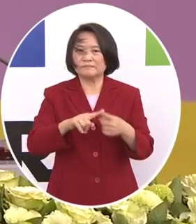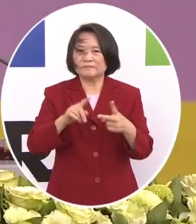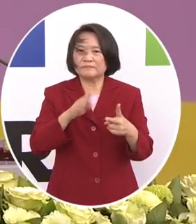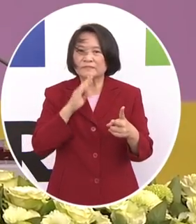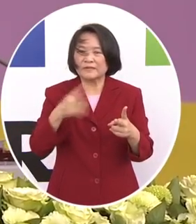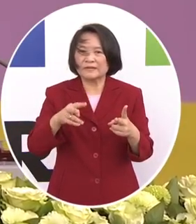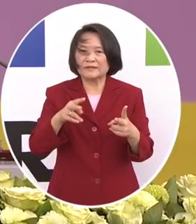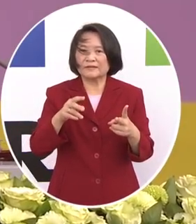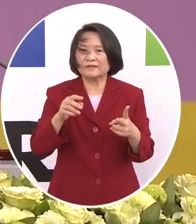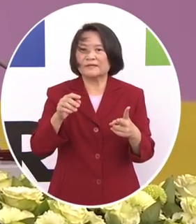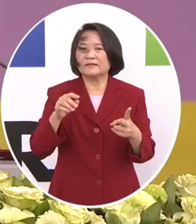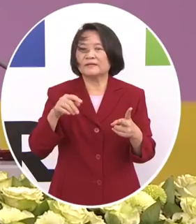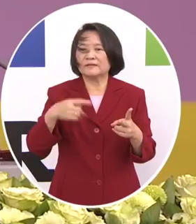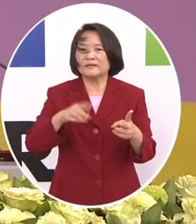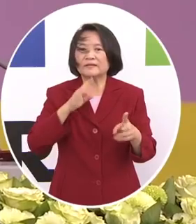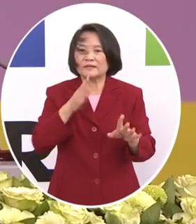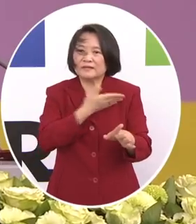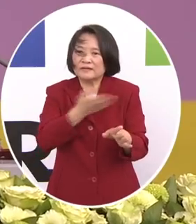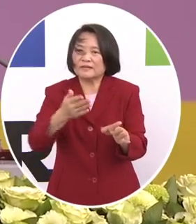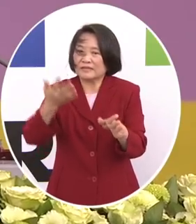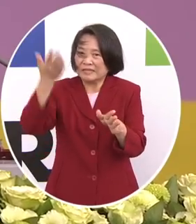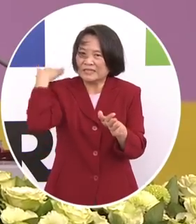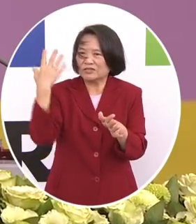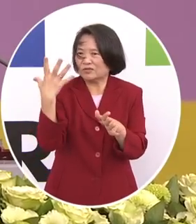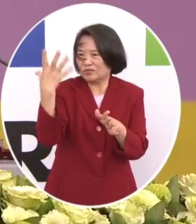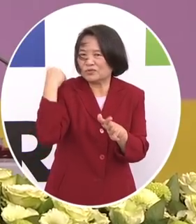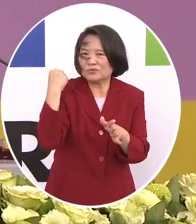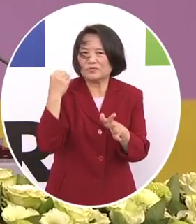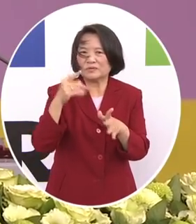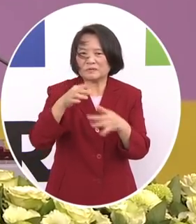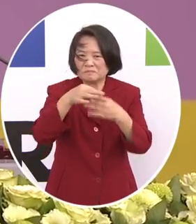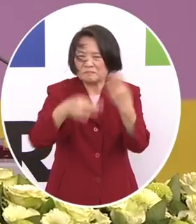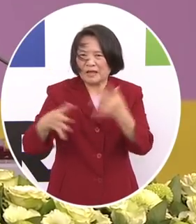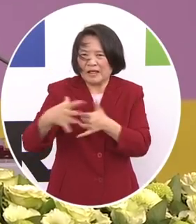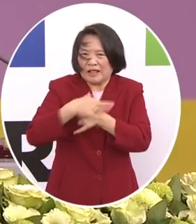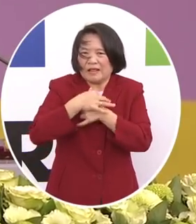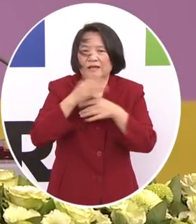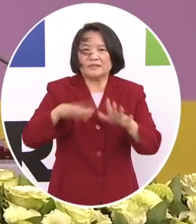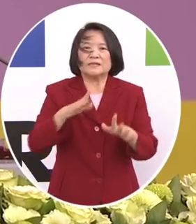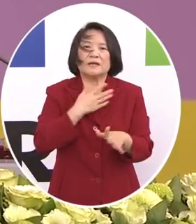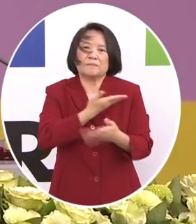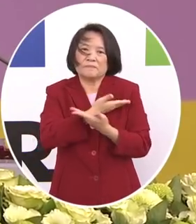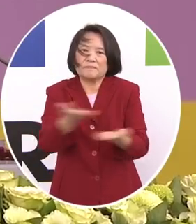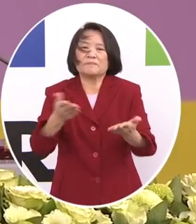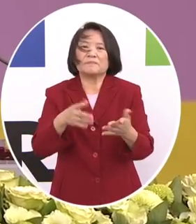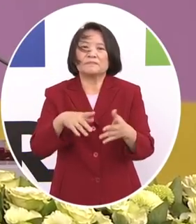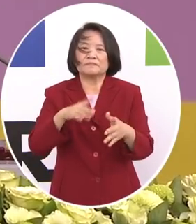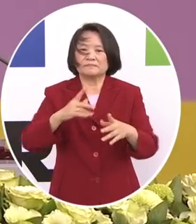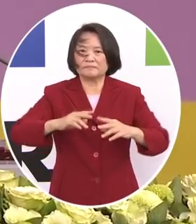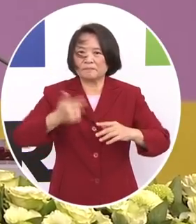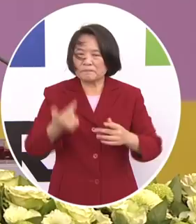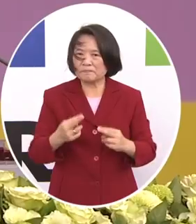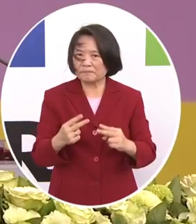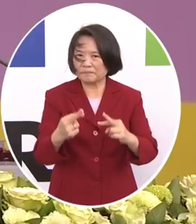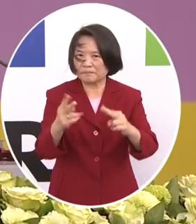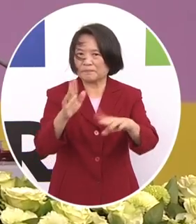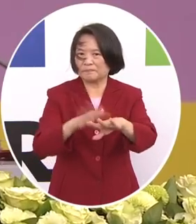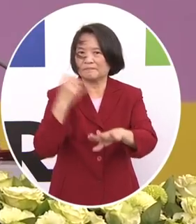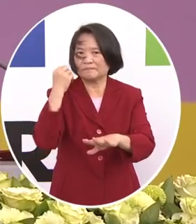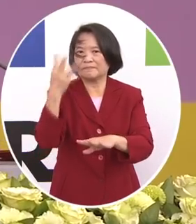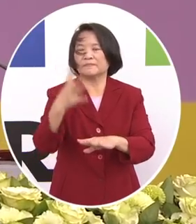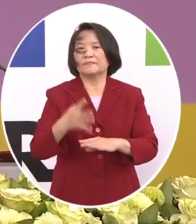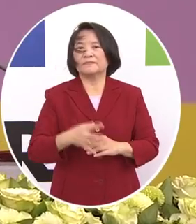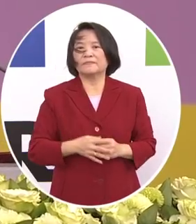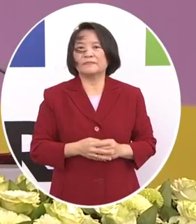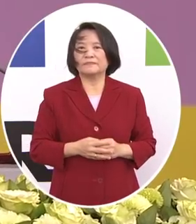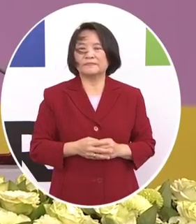框架，也松绑了阻碍竞争的约束，带领产业走向新的机遇。在这个